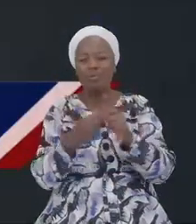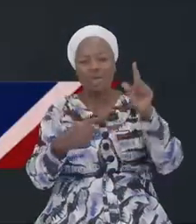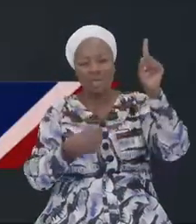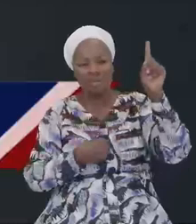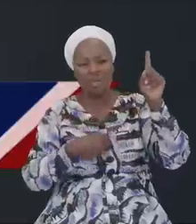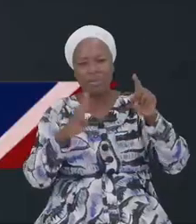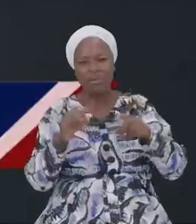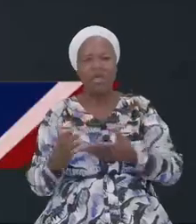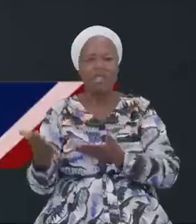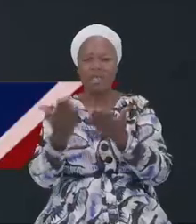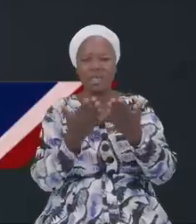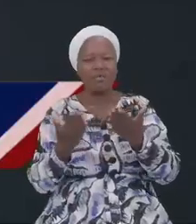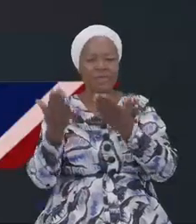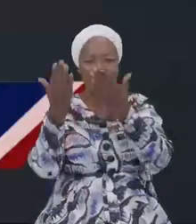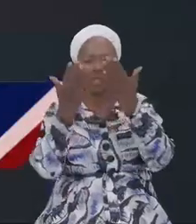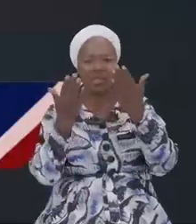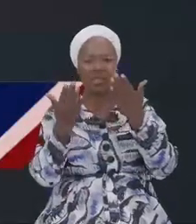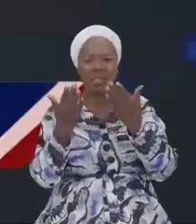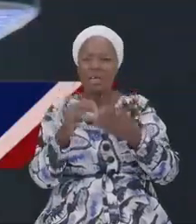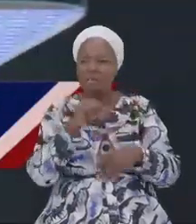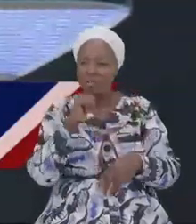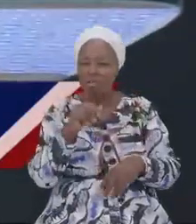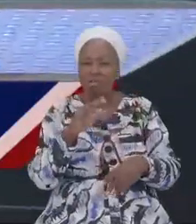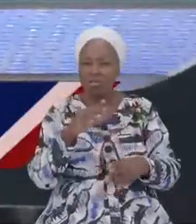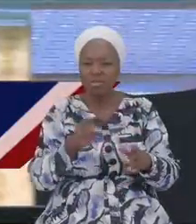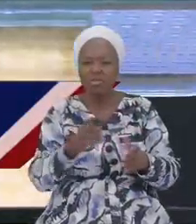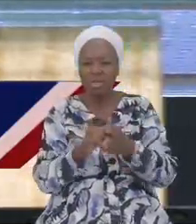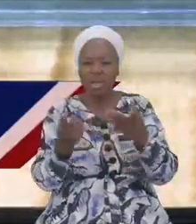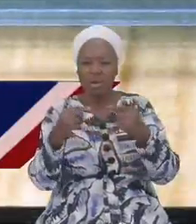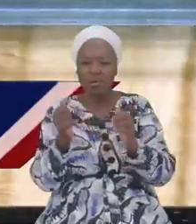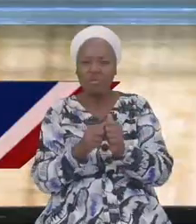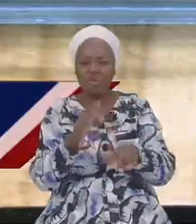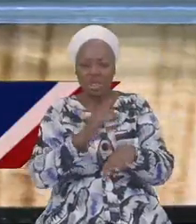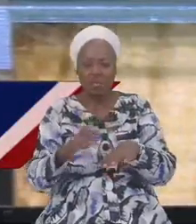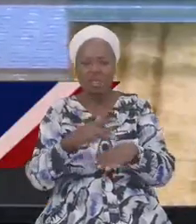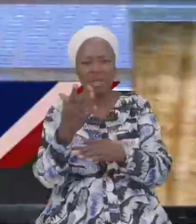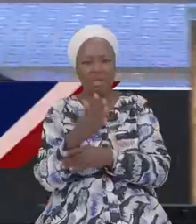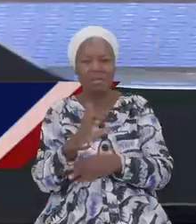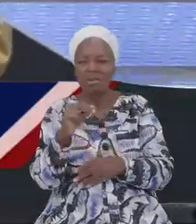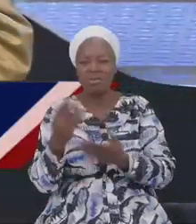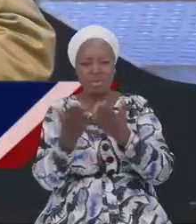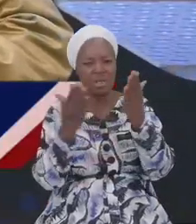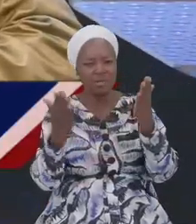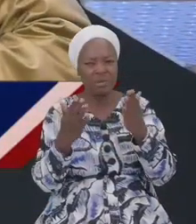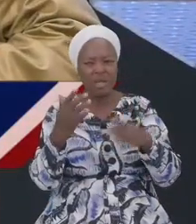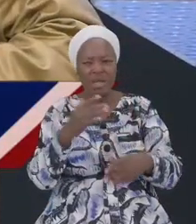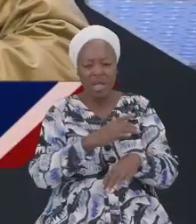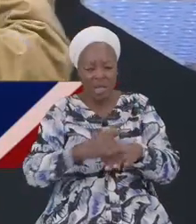le sacrifice. Ce n'est pas ceux qui viennent avec des mains vides, sans sacrifice, avec des cœurs